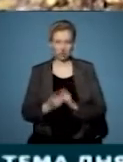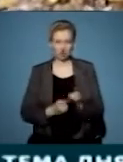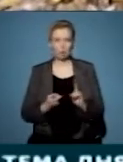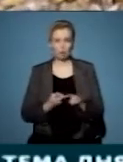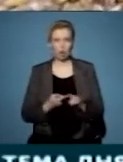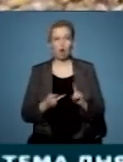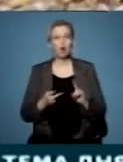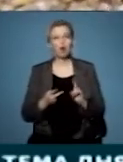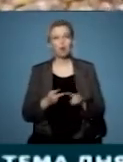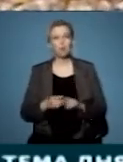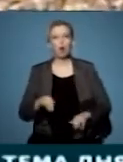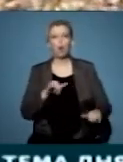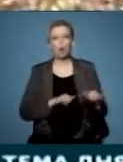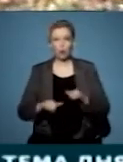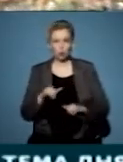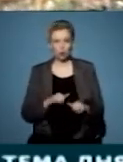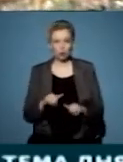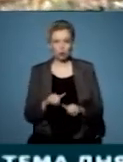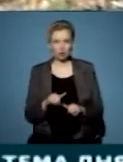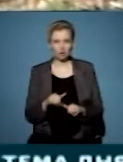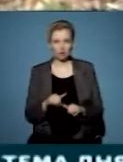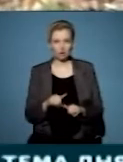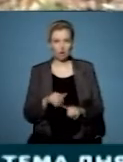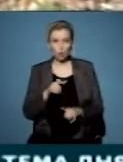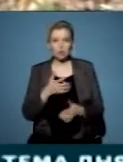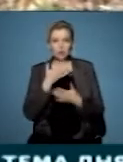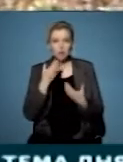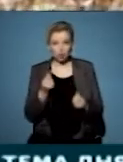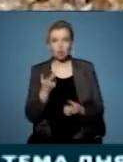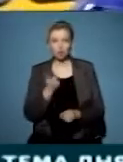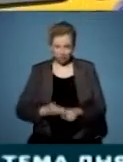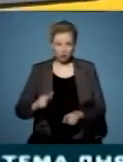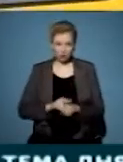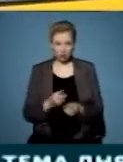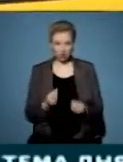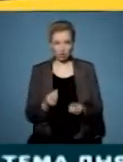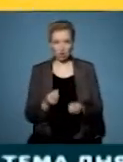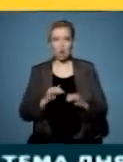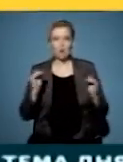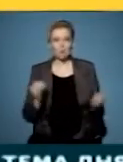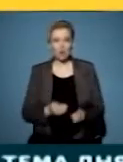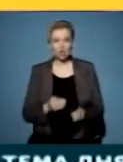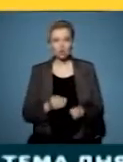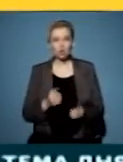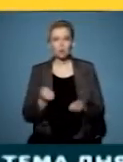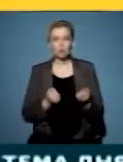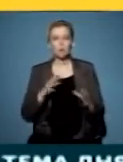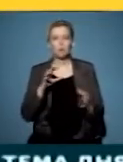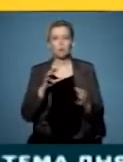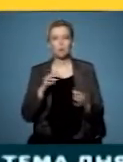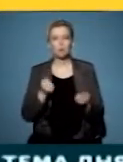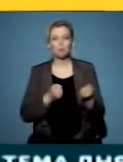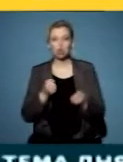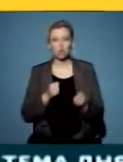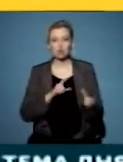По-перше. А по-друге, ну куди ще більше? Люди і так не мають грошей, ще більше ціну. Менше машин виходило на маршрут, тепер виходять